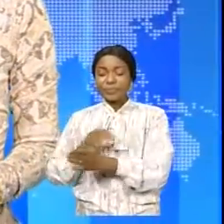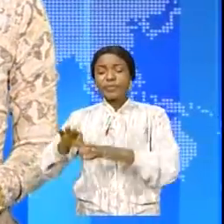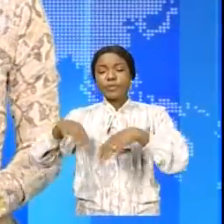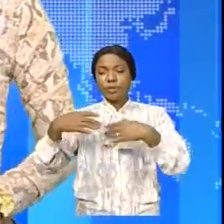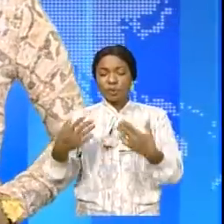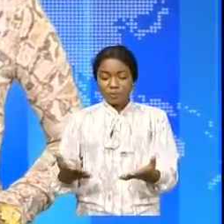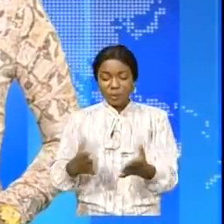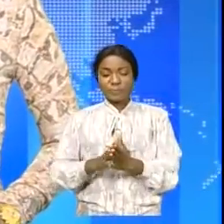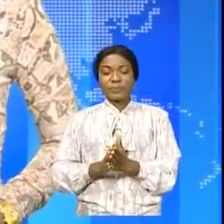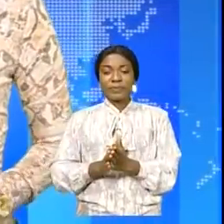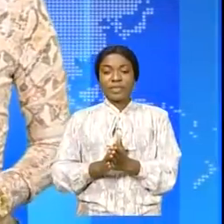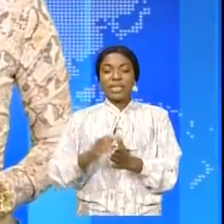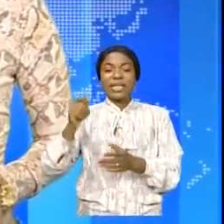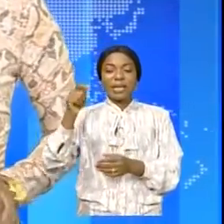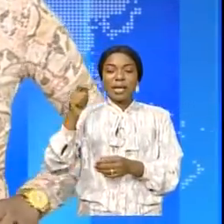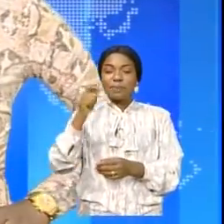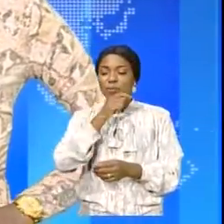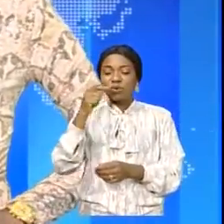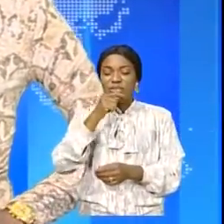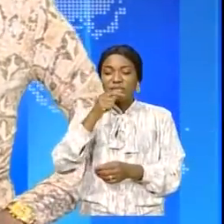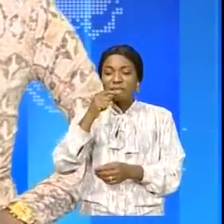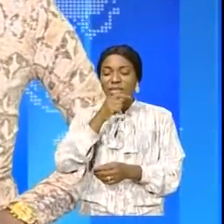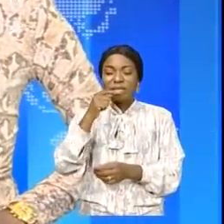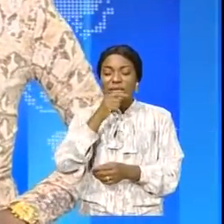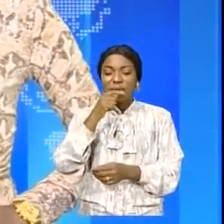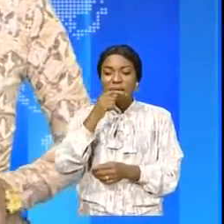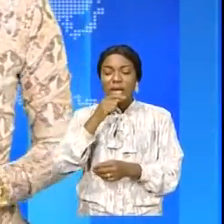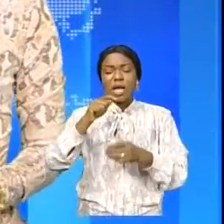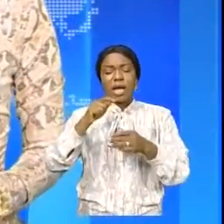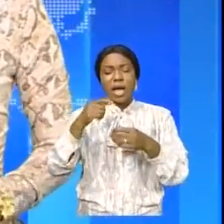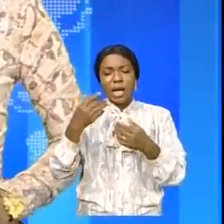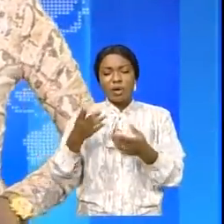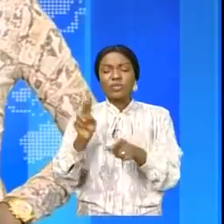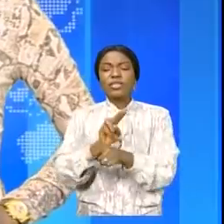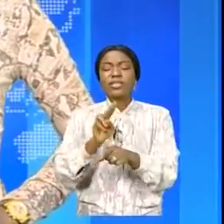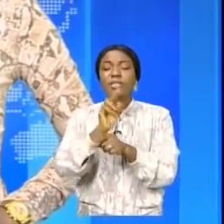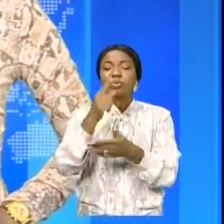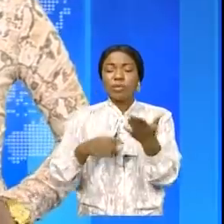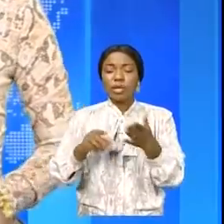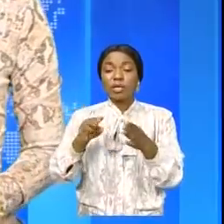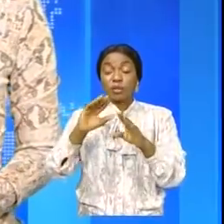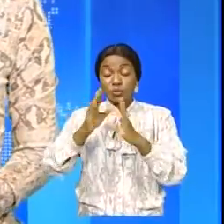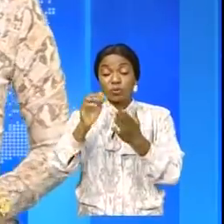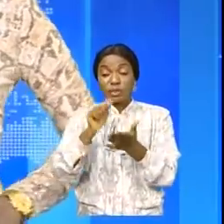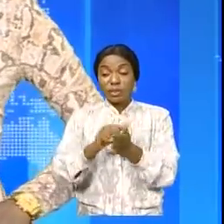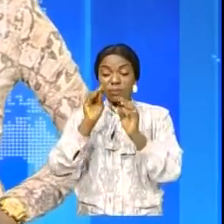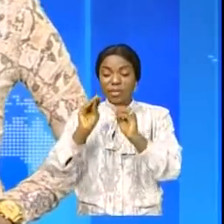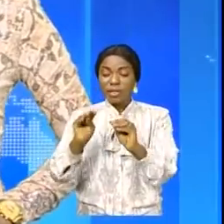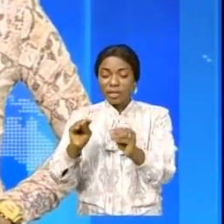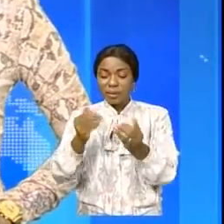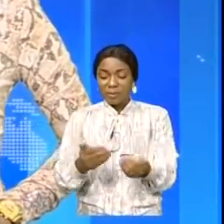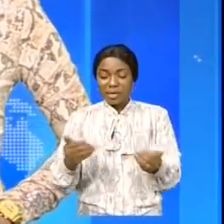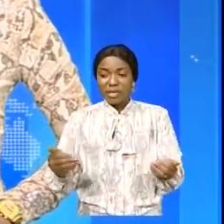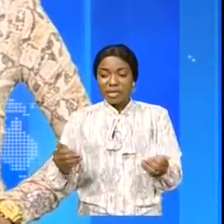nettoyer correctement les dents et à quel matériel à utiliser? Ces notions élémentaires ont été apprises aux enfants de l'église